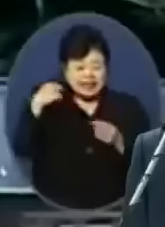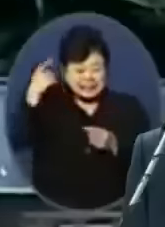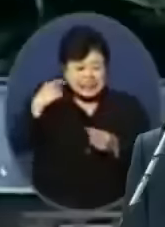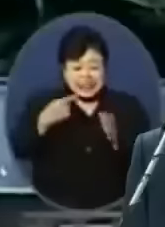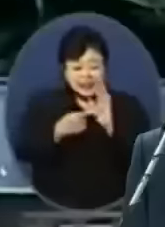치겠는데